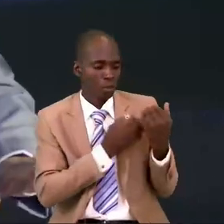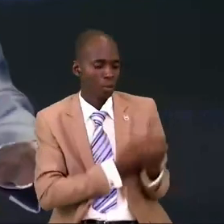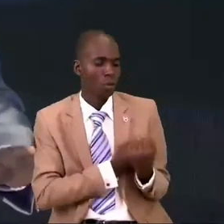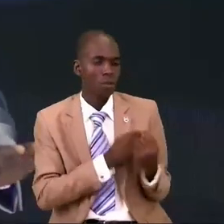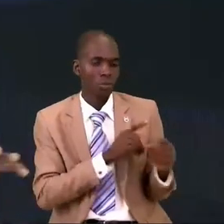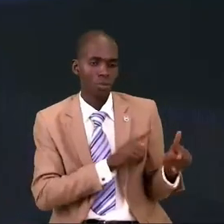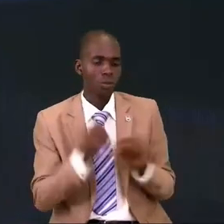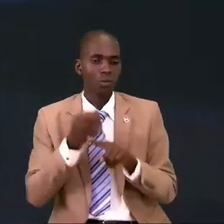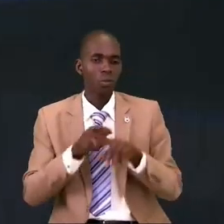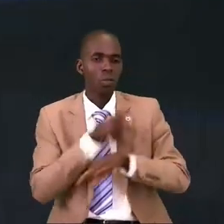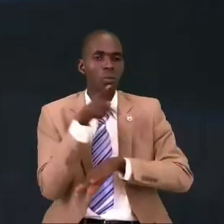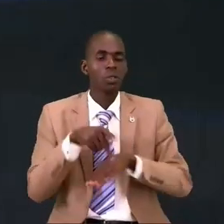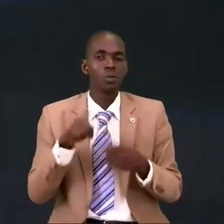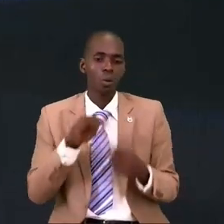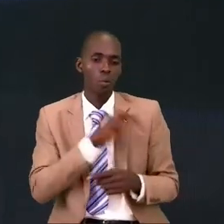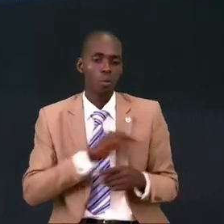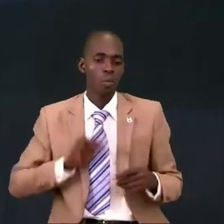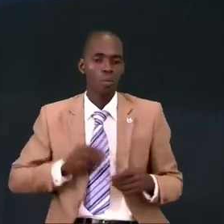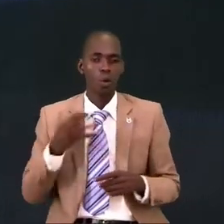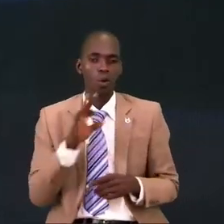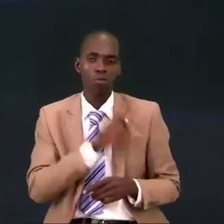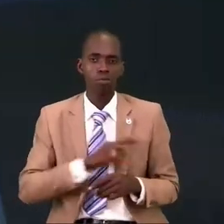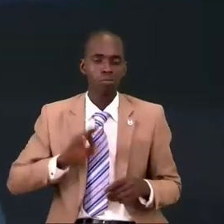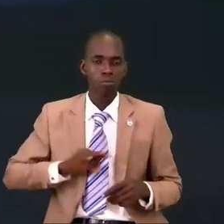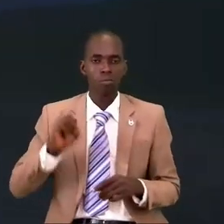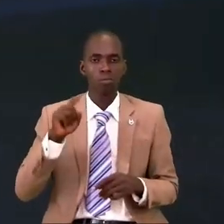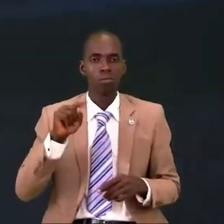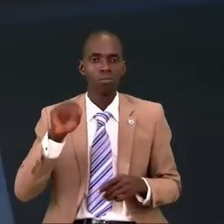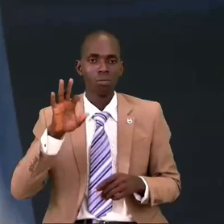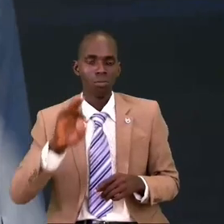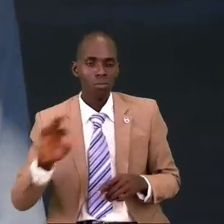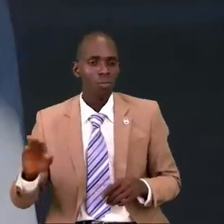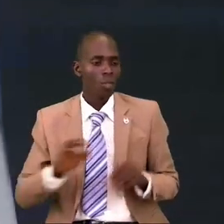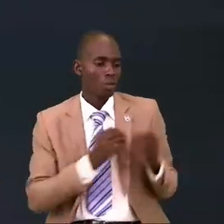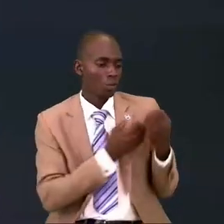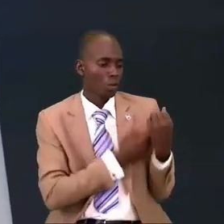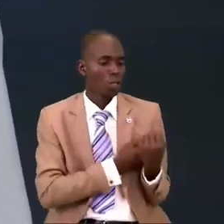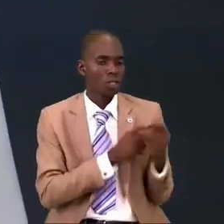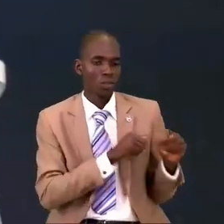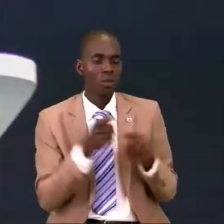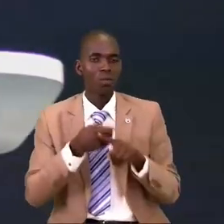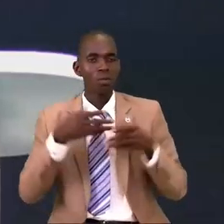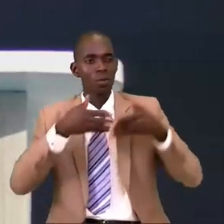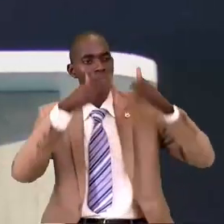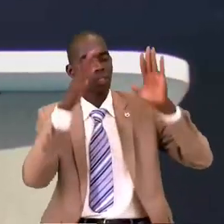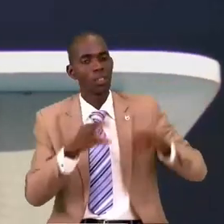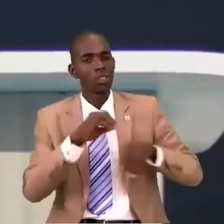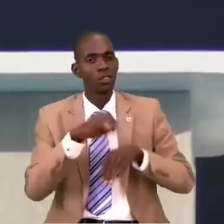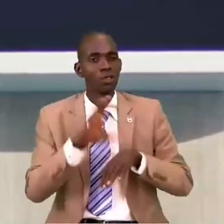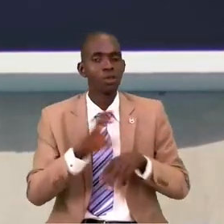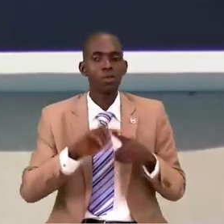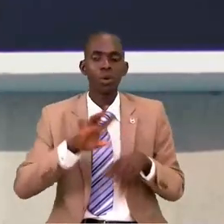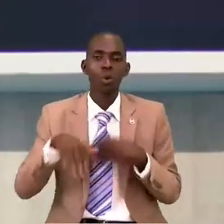du responsable vers ceux que nous supervisons. Si nous avons une